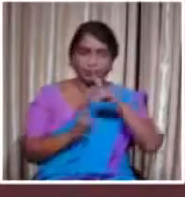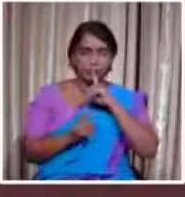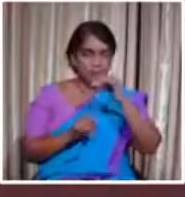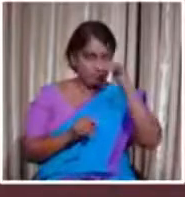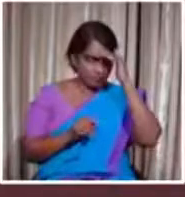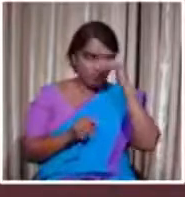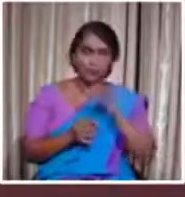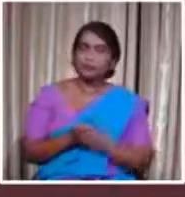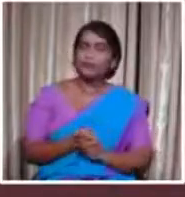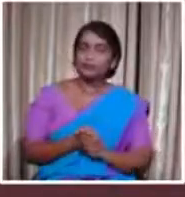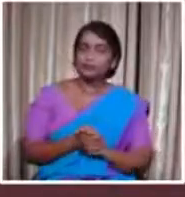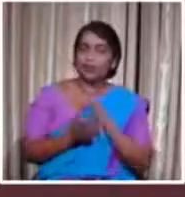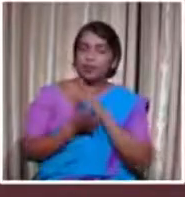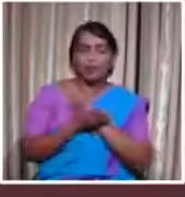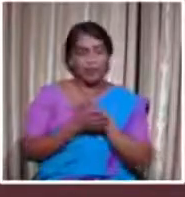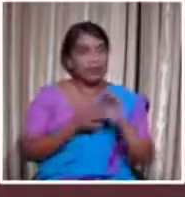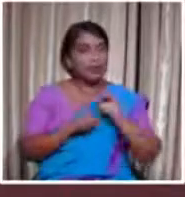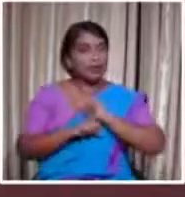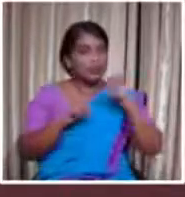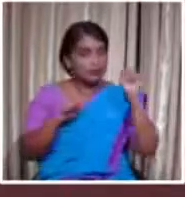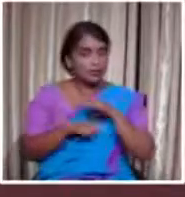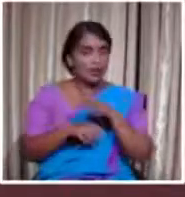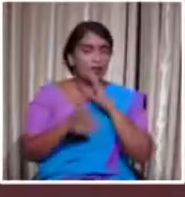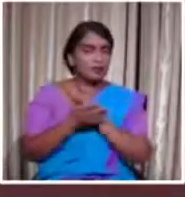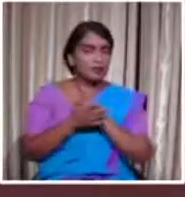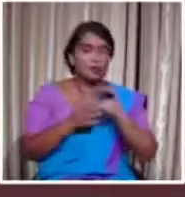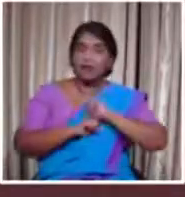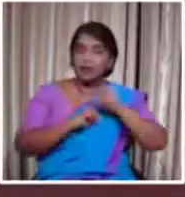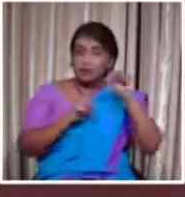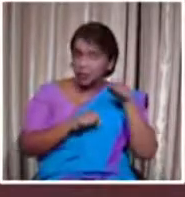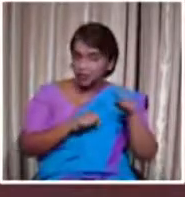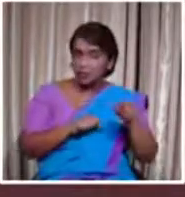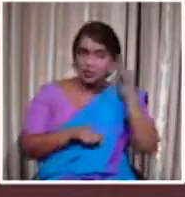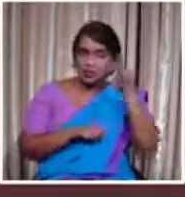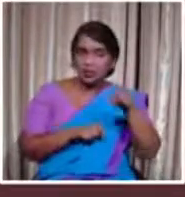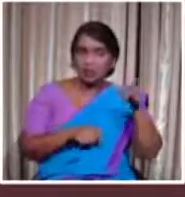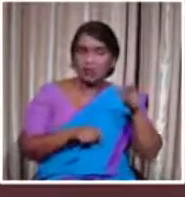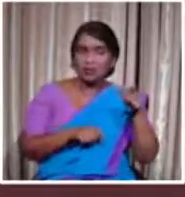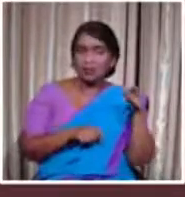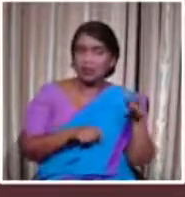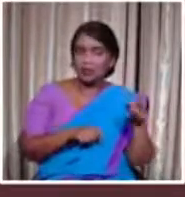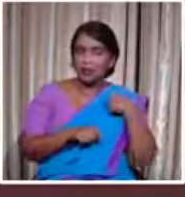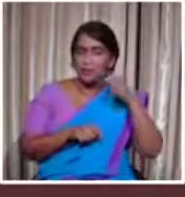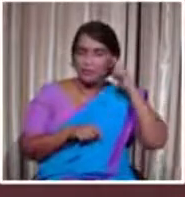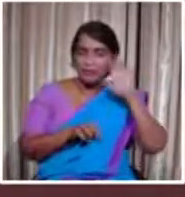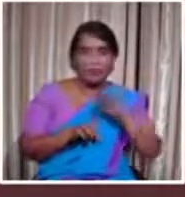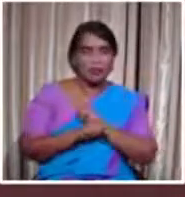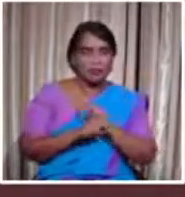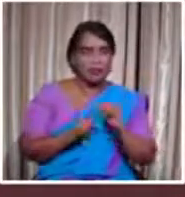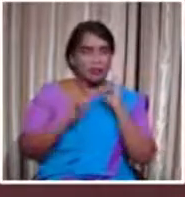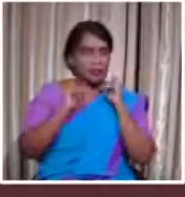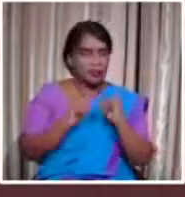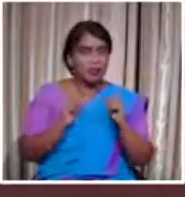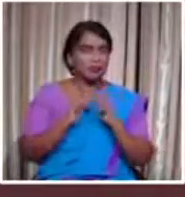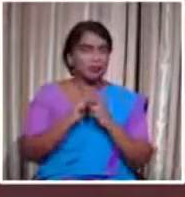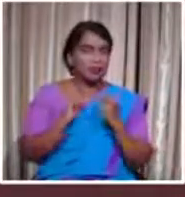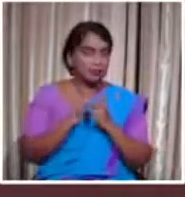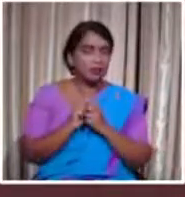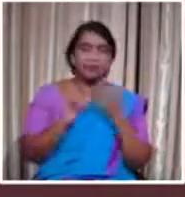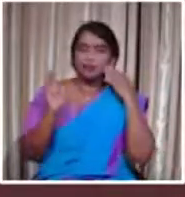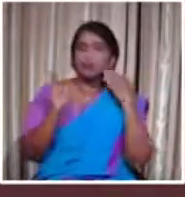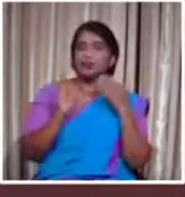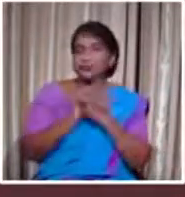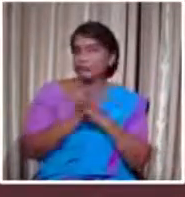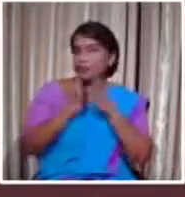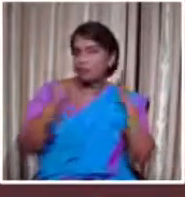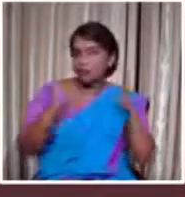කතානායකතුමනි. සාමකාමී අරගලයකින් මේ සාමකාමී අරගලුවන්ගෙන් කිසිදු අපේක්ෂා කළ නොහැකි හිංසාකාරී විනාශකාරී සිදුවීම්